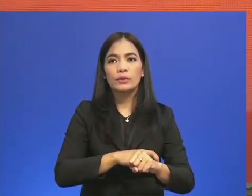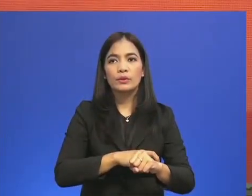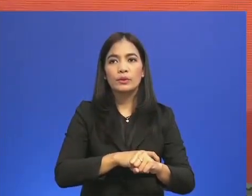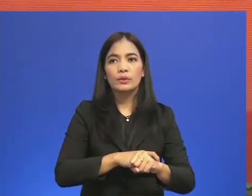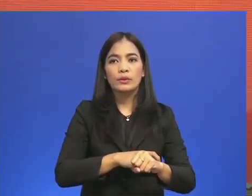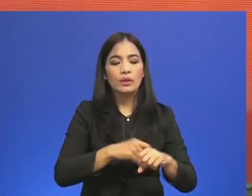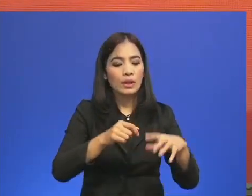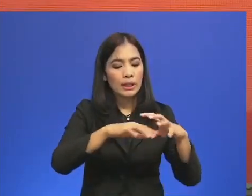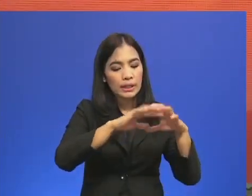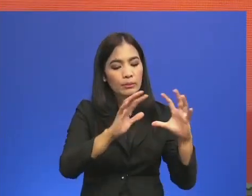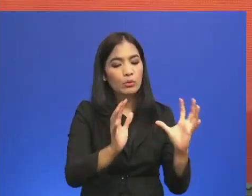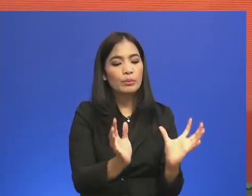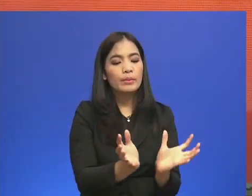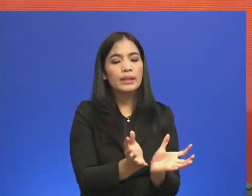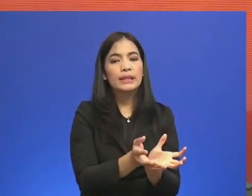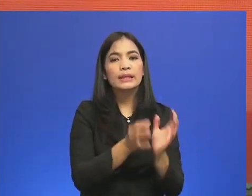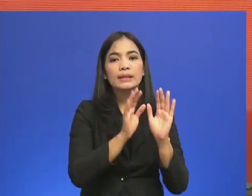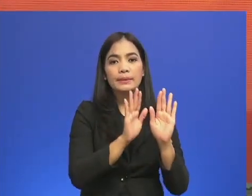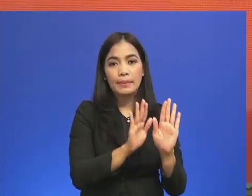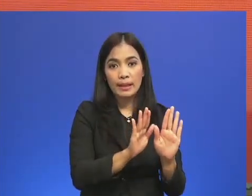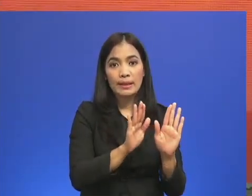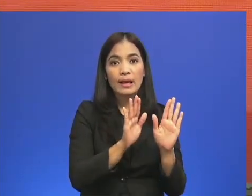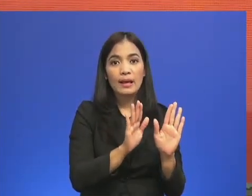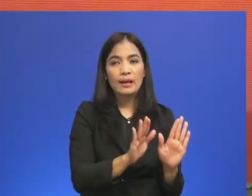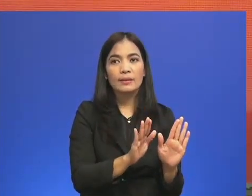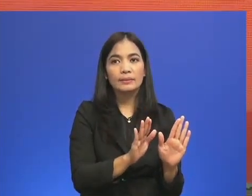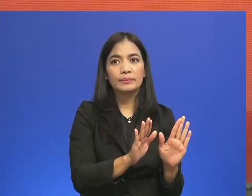singgah sesaat di bumi.